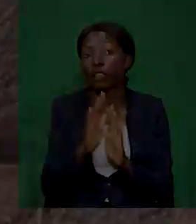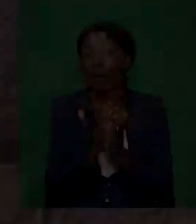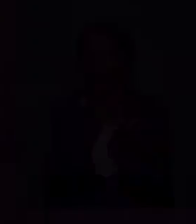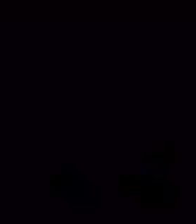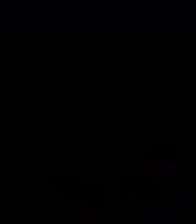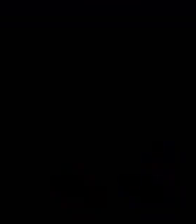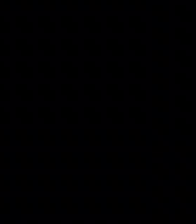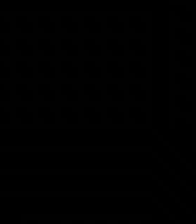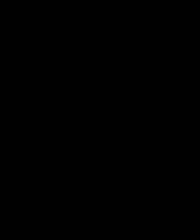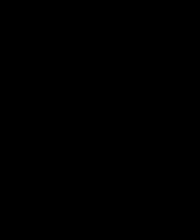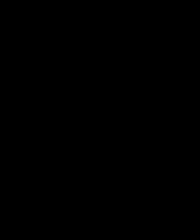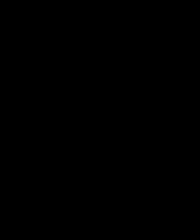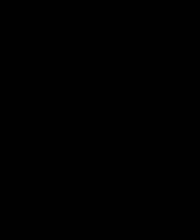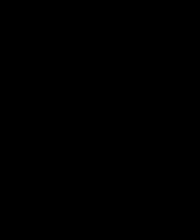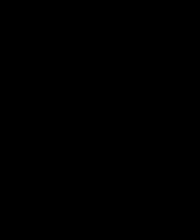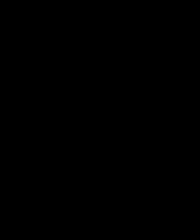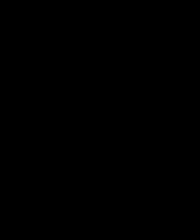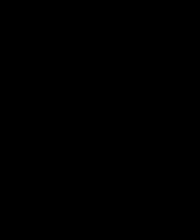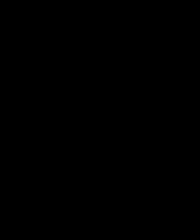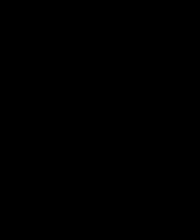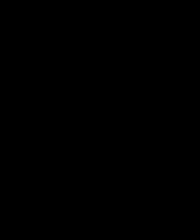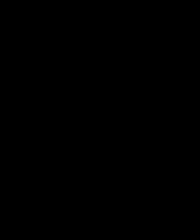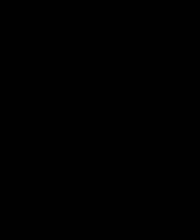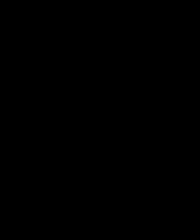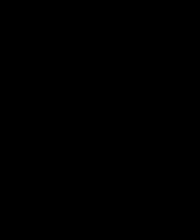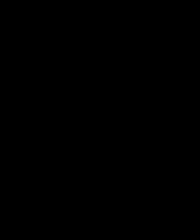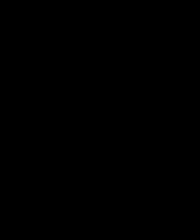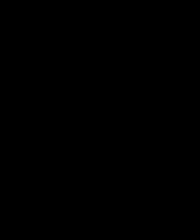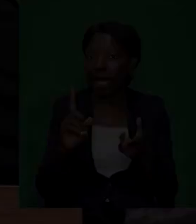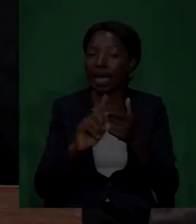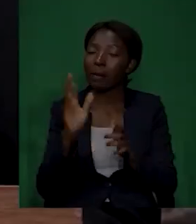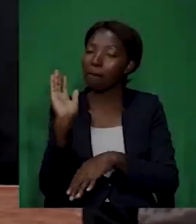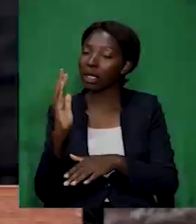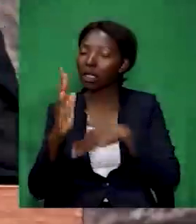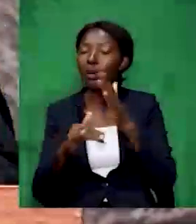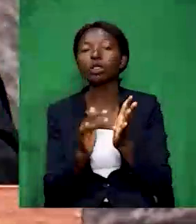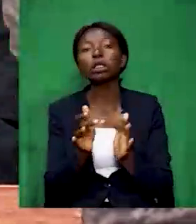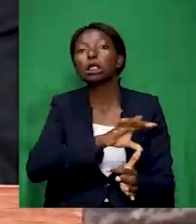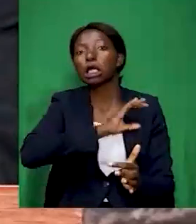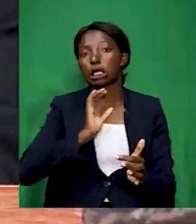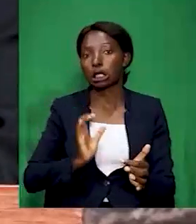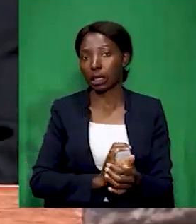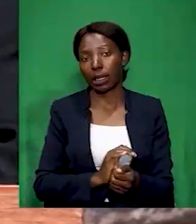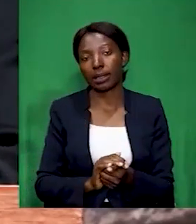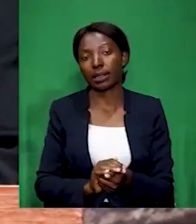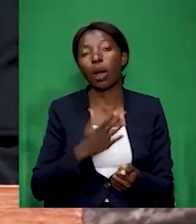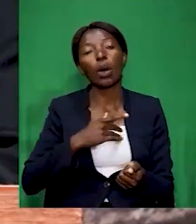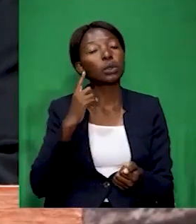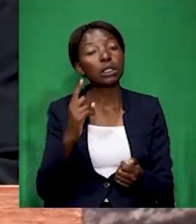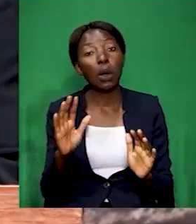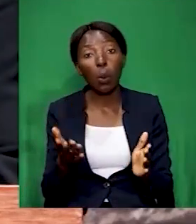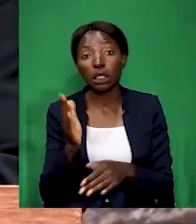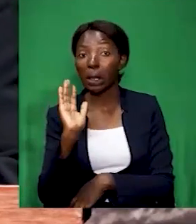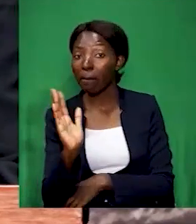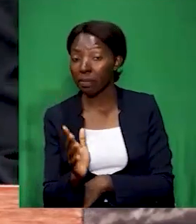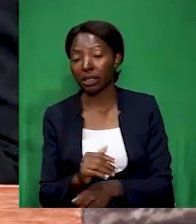na Filipi wakaburikira kuguta re Samaria. Akava paridzira Kristu. Ndona tunzwe maridzo ya kanga